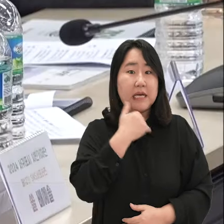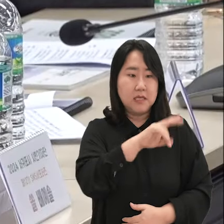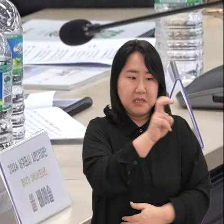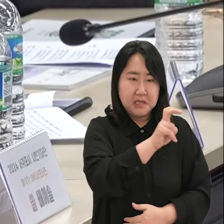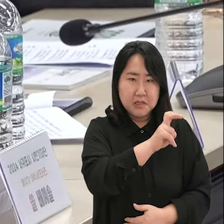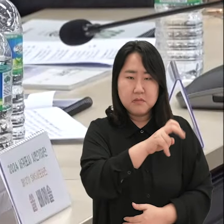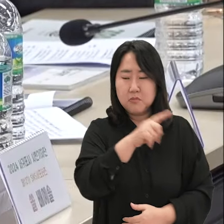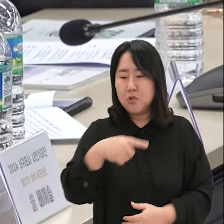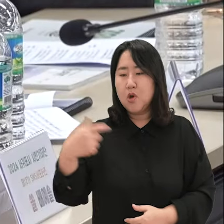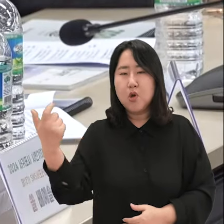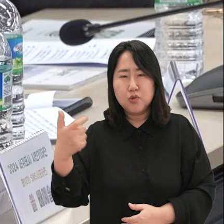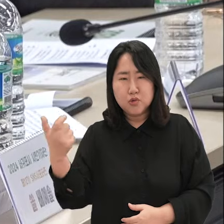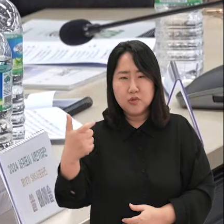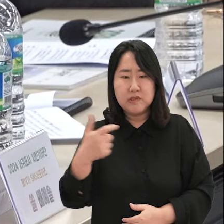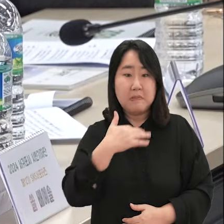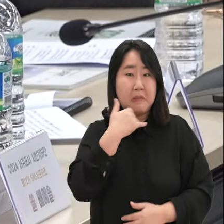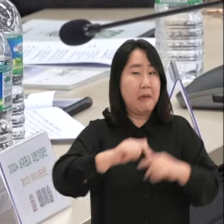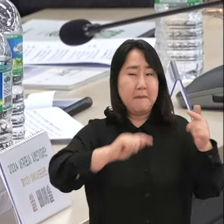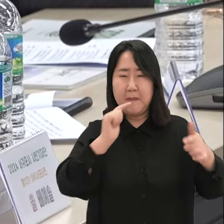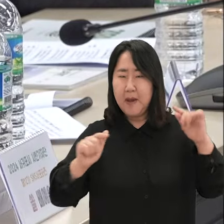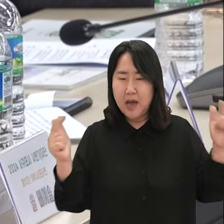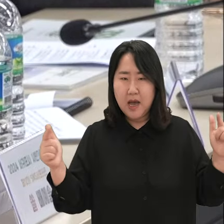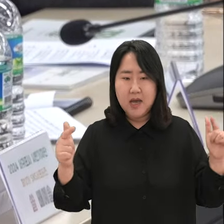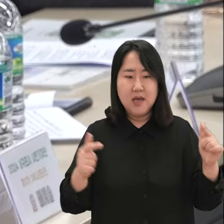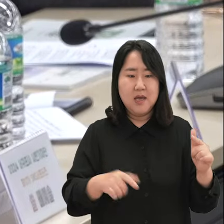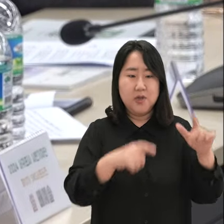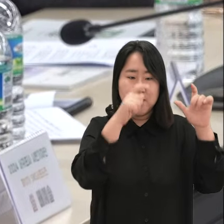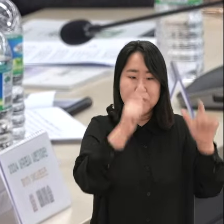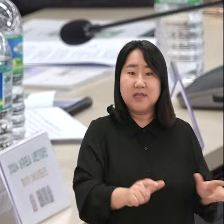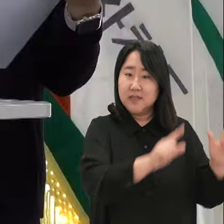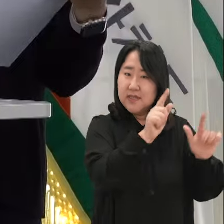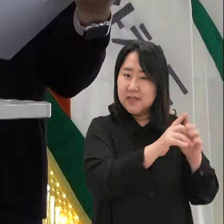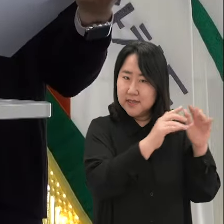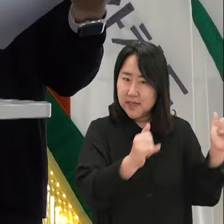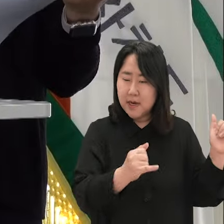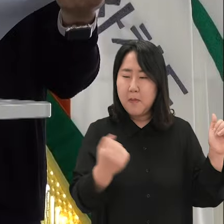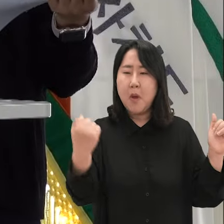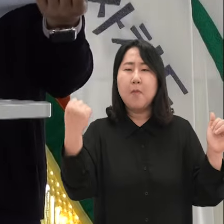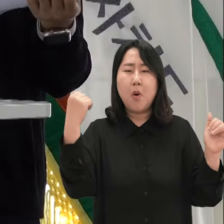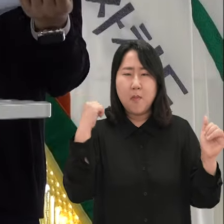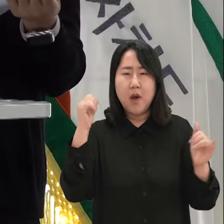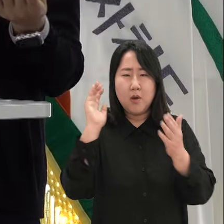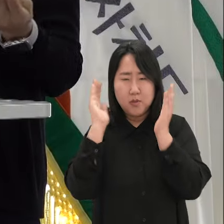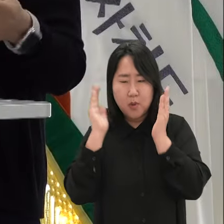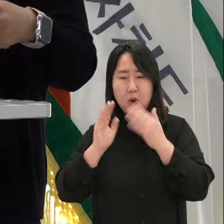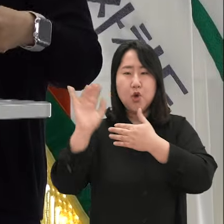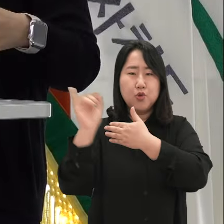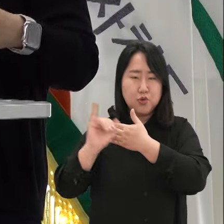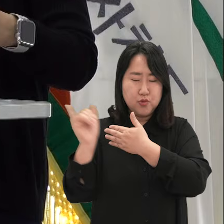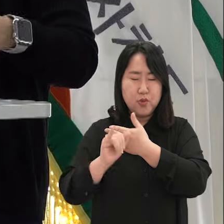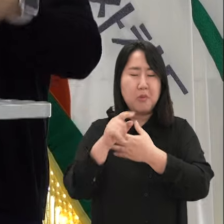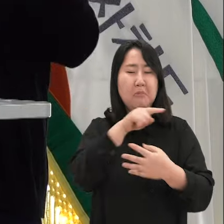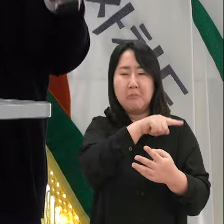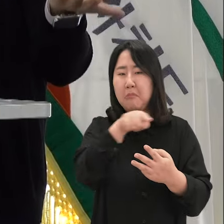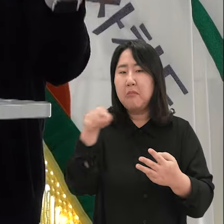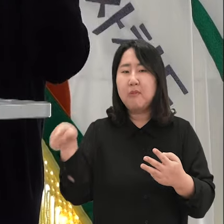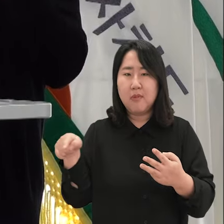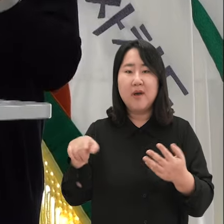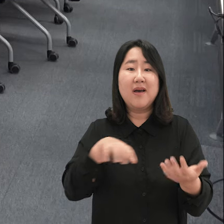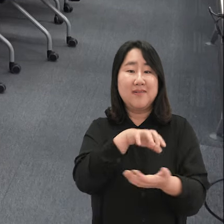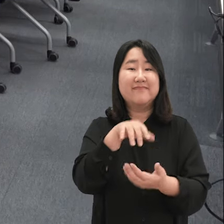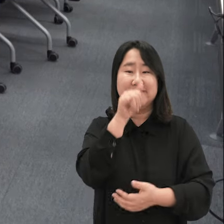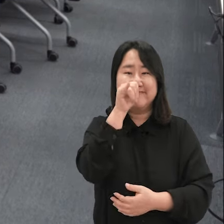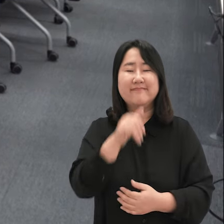60대까지 다양한 연령층으로 로컬 인플루언서를 비롯해 파워 블로그와 유튜버 등 고르게 선정도 큰 기대를